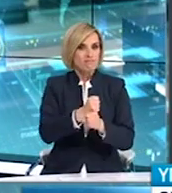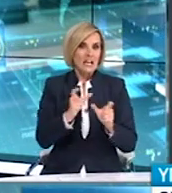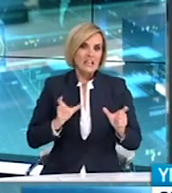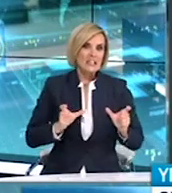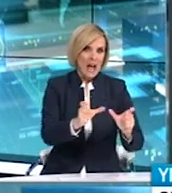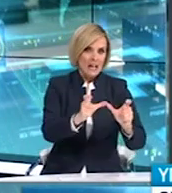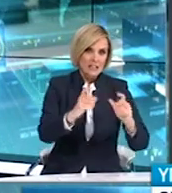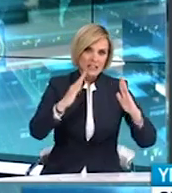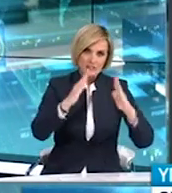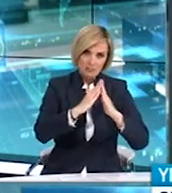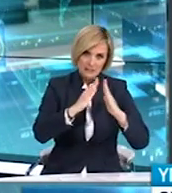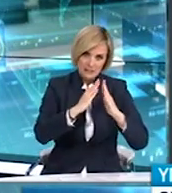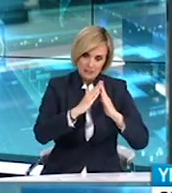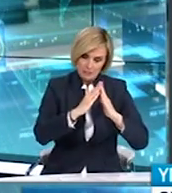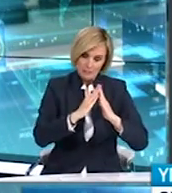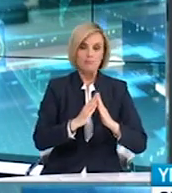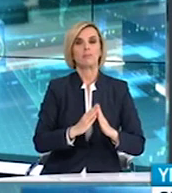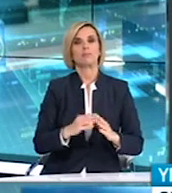από τα συνεργεία του ΕΟΔΗ